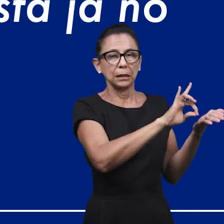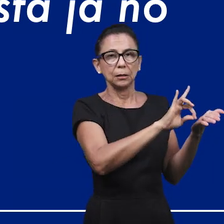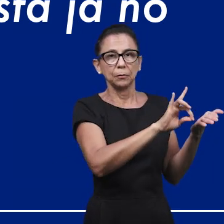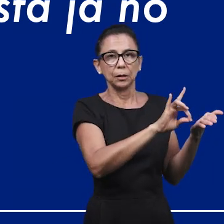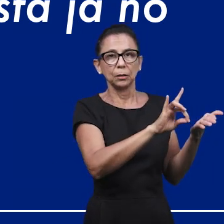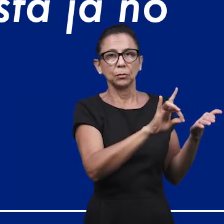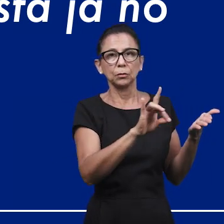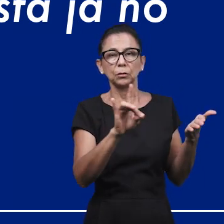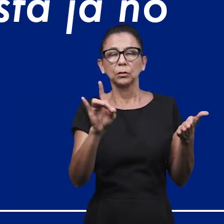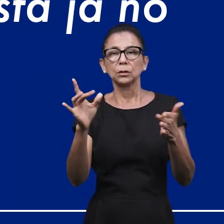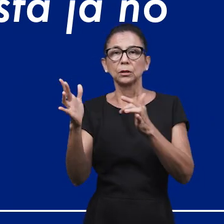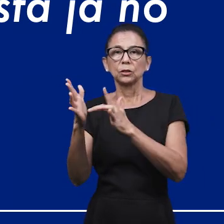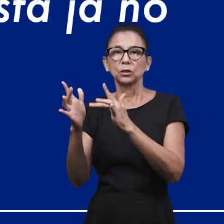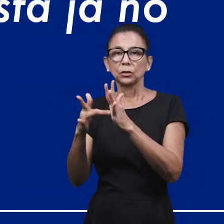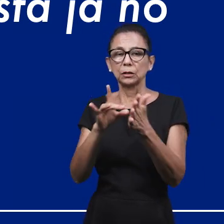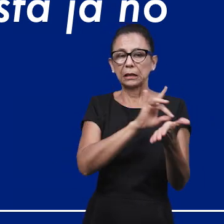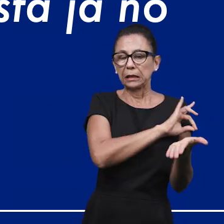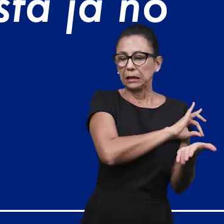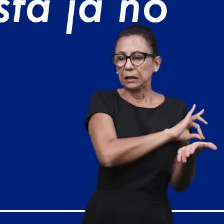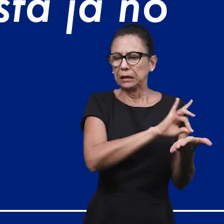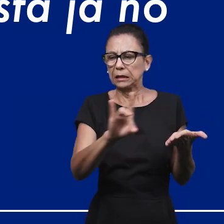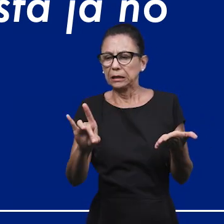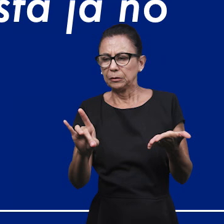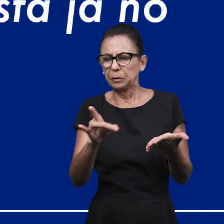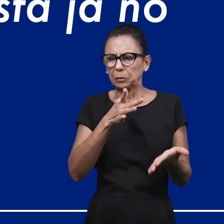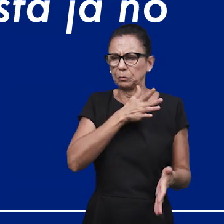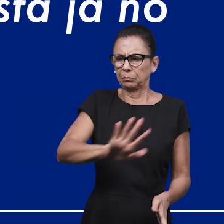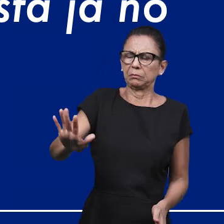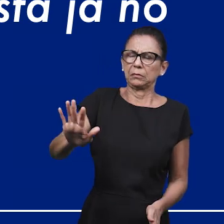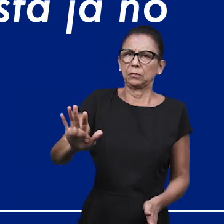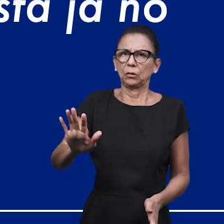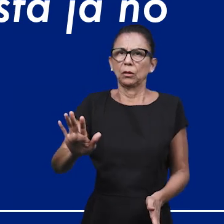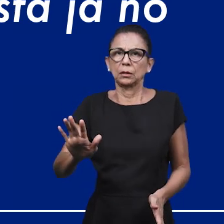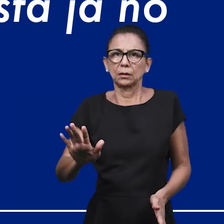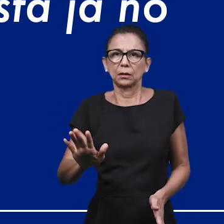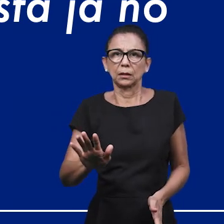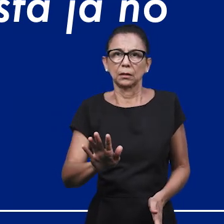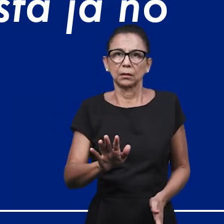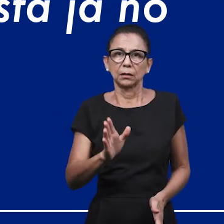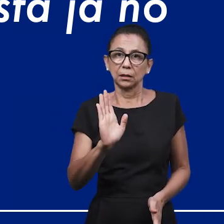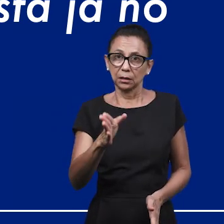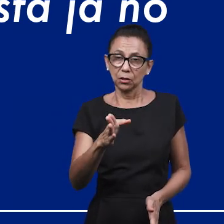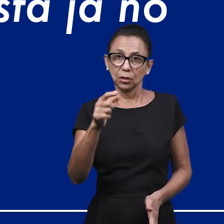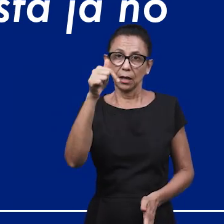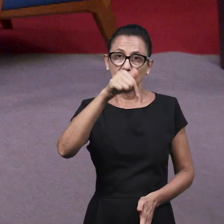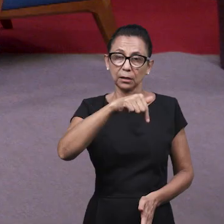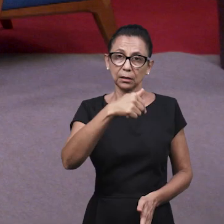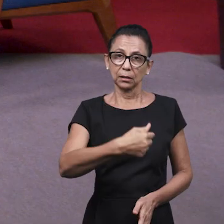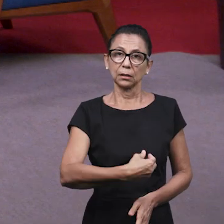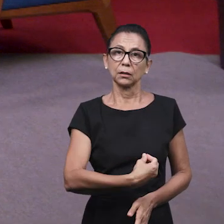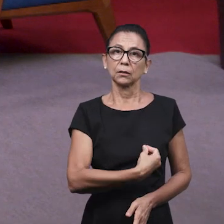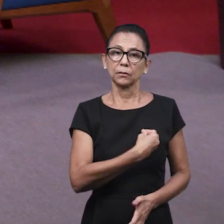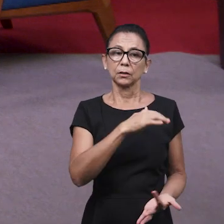déjà entendu parler, qu'il viendra, et voici, il est déjà dans le monde. Ce texte, il est très clair